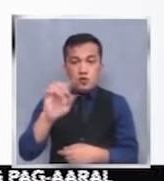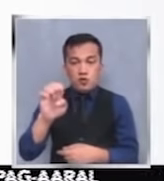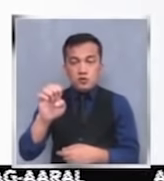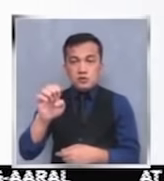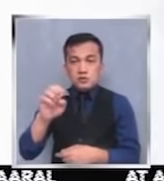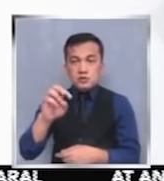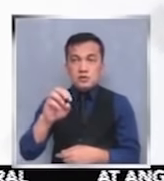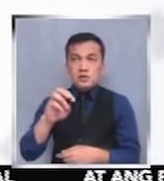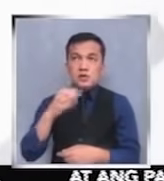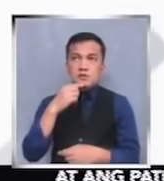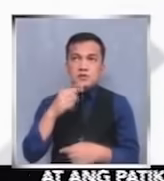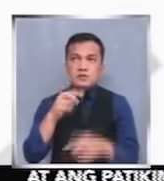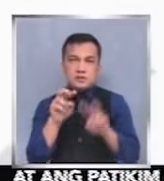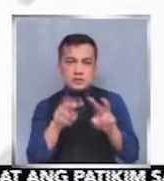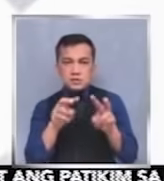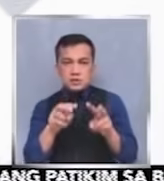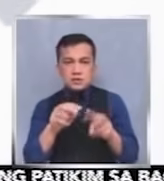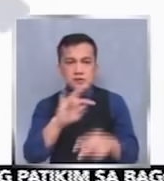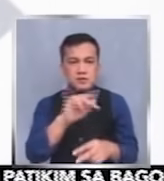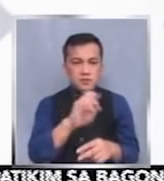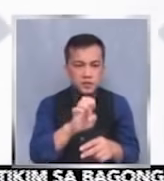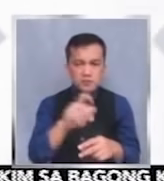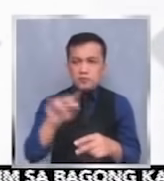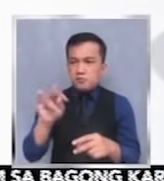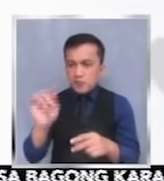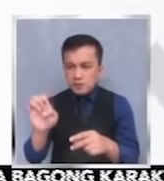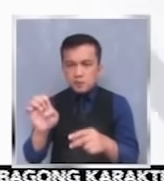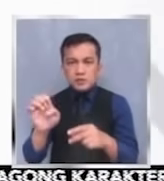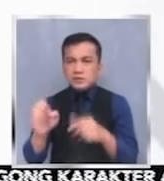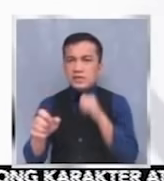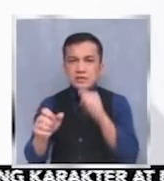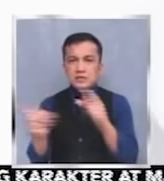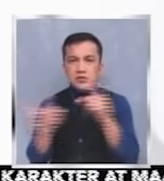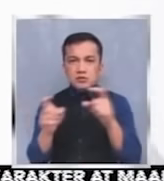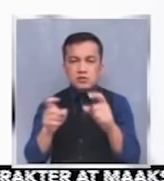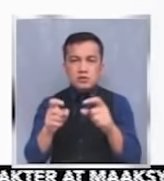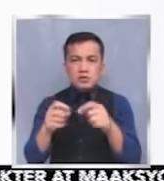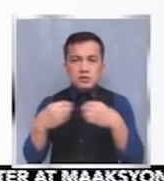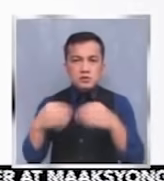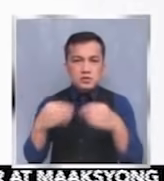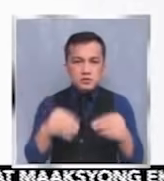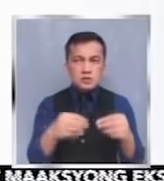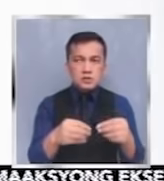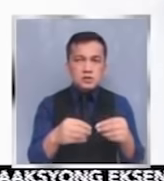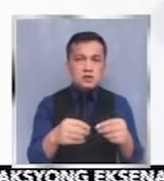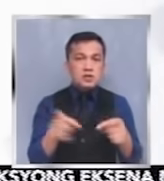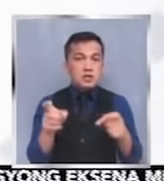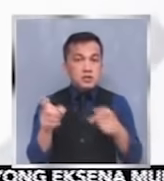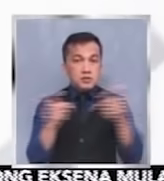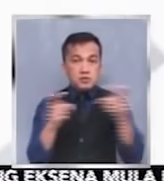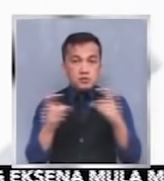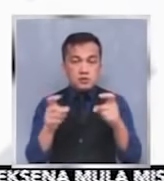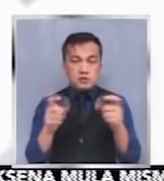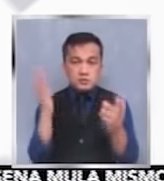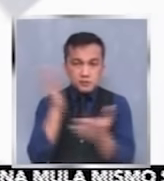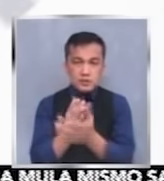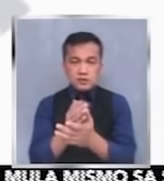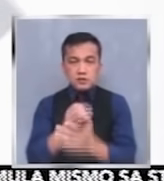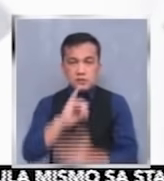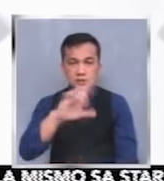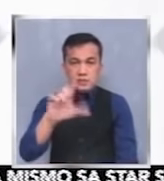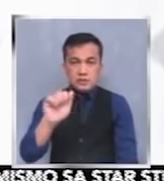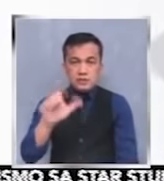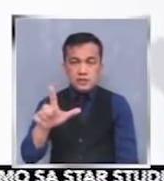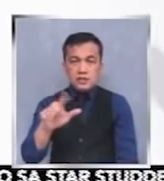nagsatayuan ng mga vaping shop na unregulated, ay ma-regulate natin. Mahinto natin yung mga illegal na mga vaping shops.